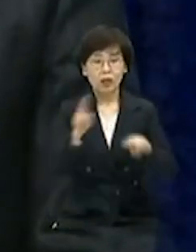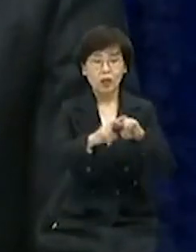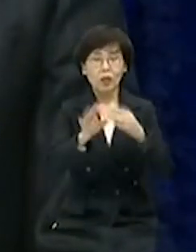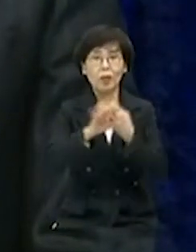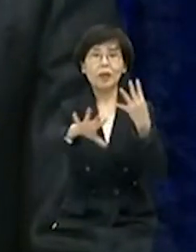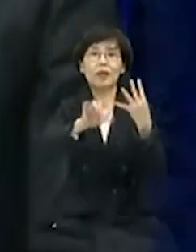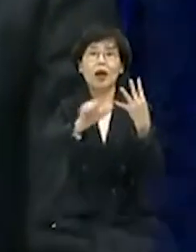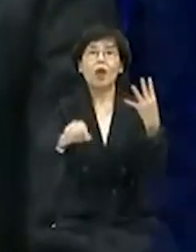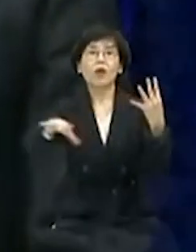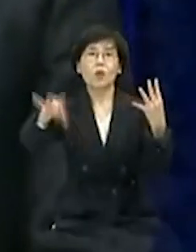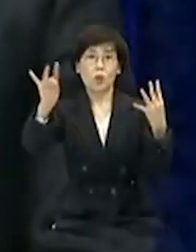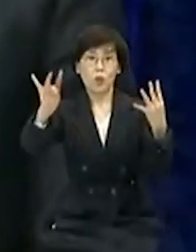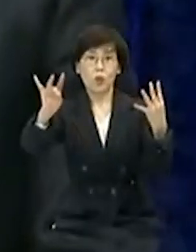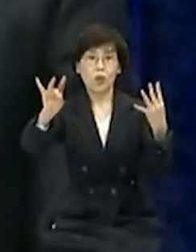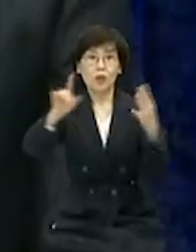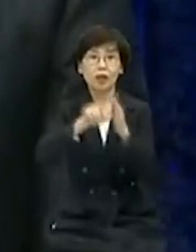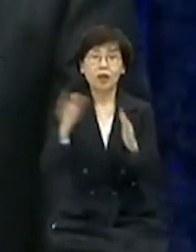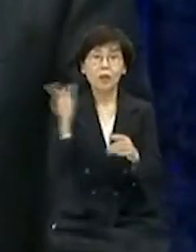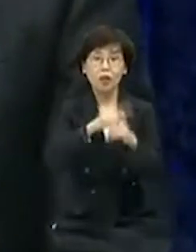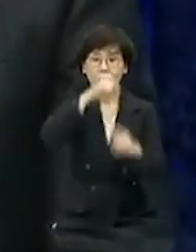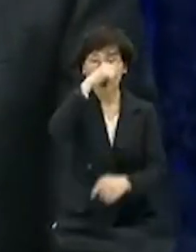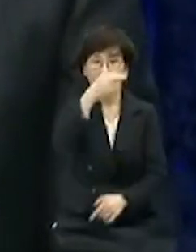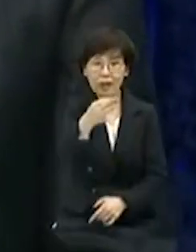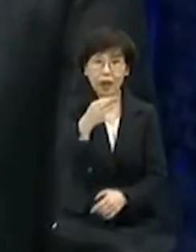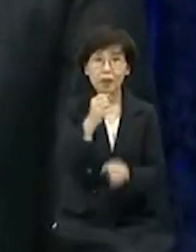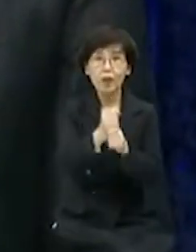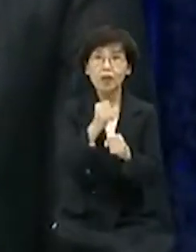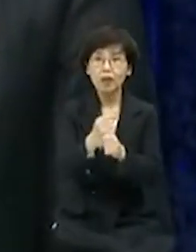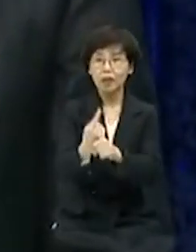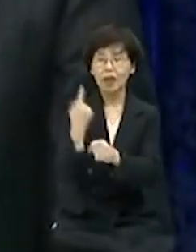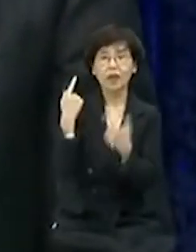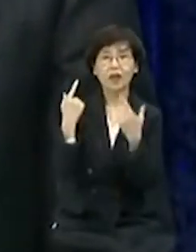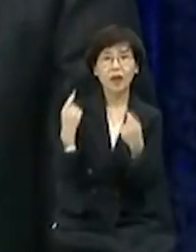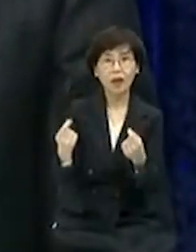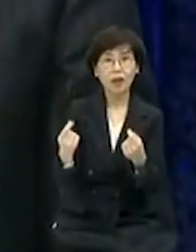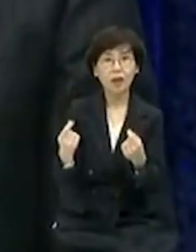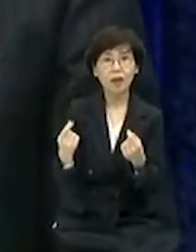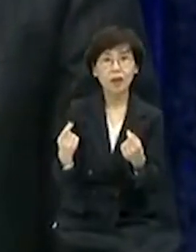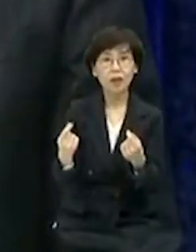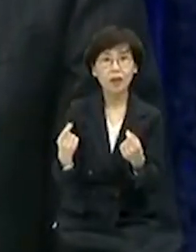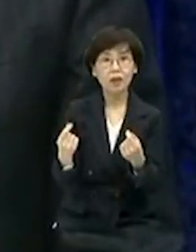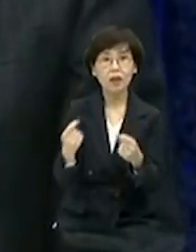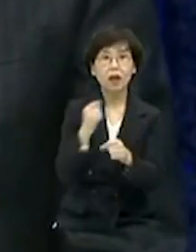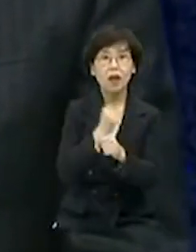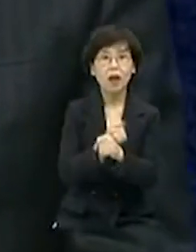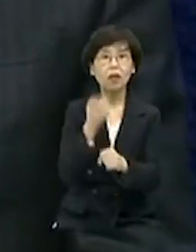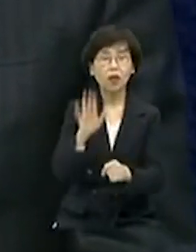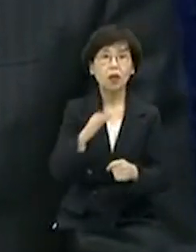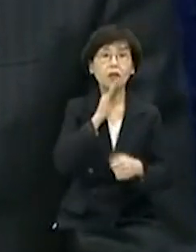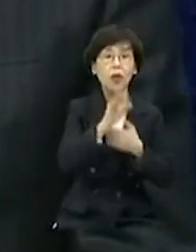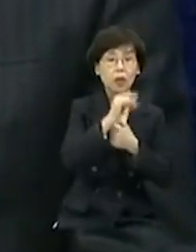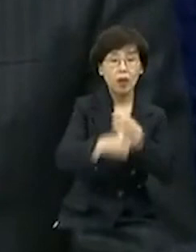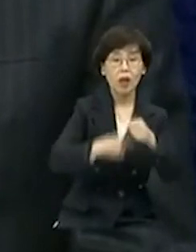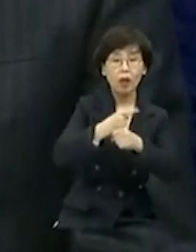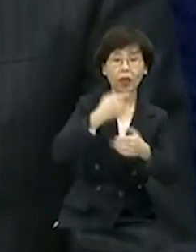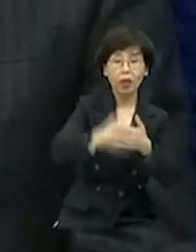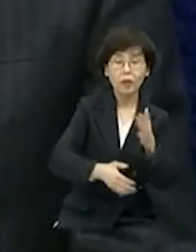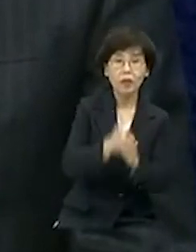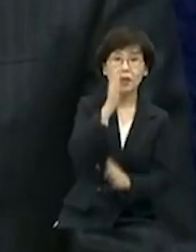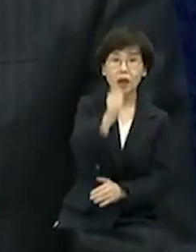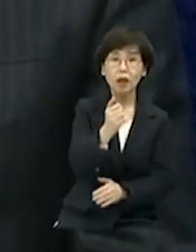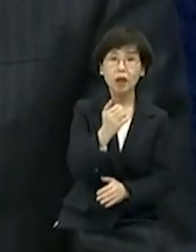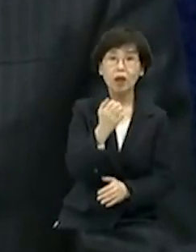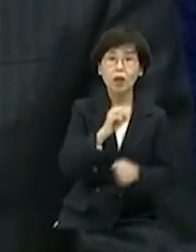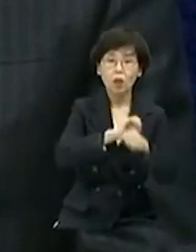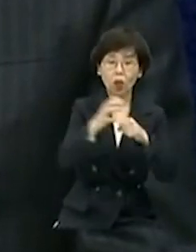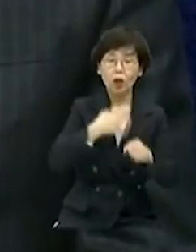취임하시면 4월 초인데 그때부터 추경해서 작년과 같은 기준으로 추경을 한다 하더라도 그러면 1년 남은 시장이 지금 이 코로나